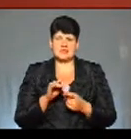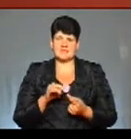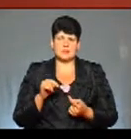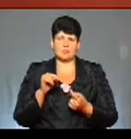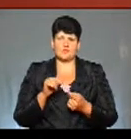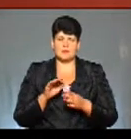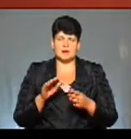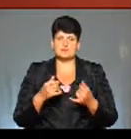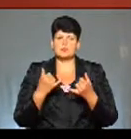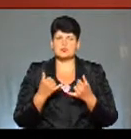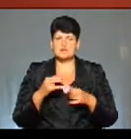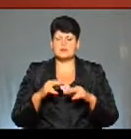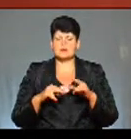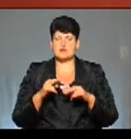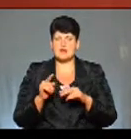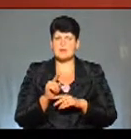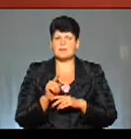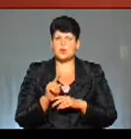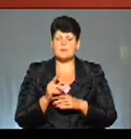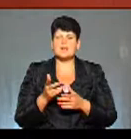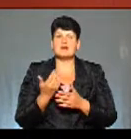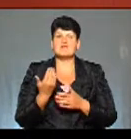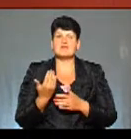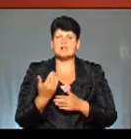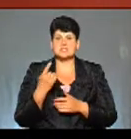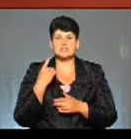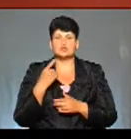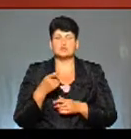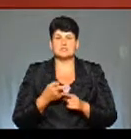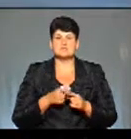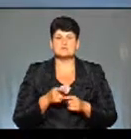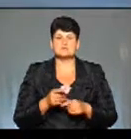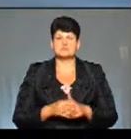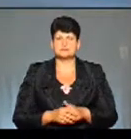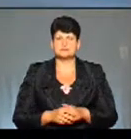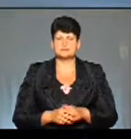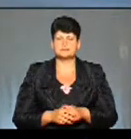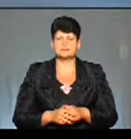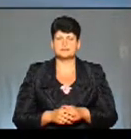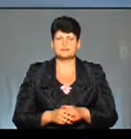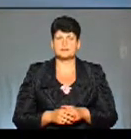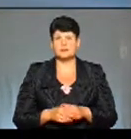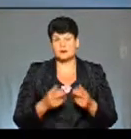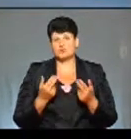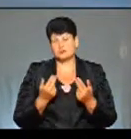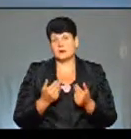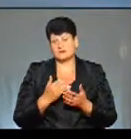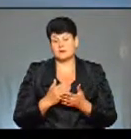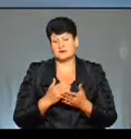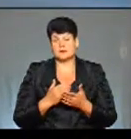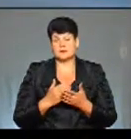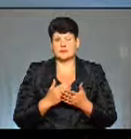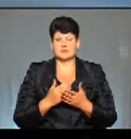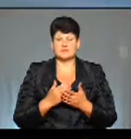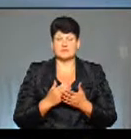відповідають сучасним будівельним нормам. Яка ваша думка з цього приводу? Ну, саме так воно і є, і